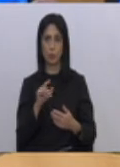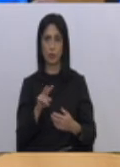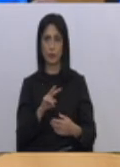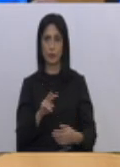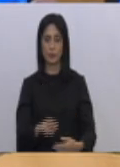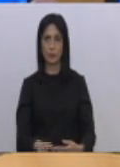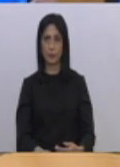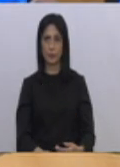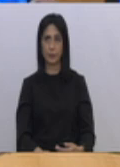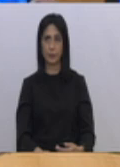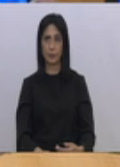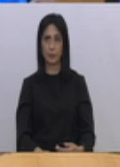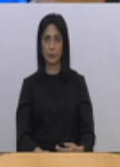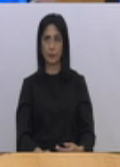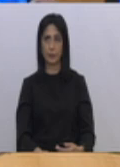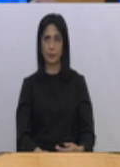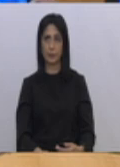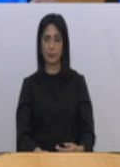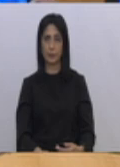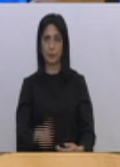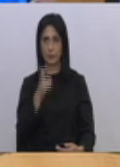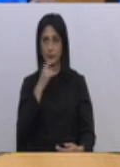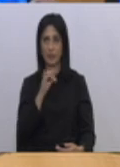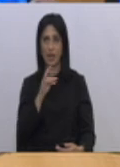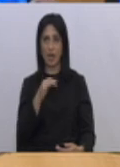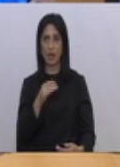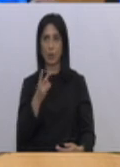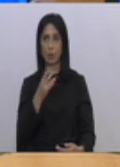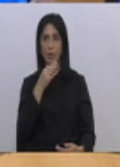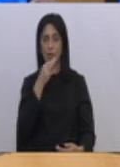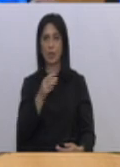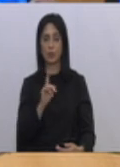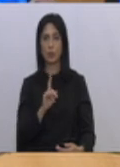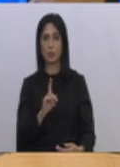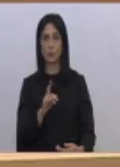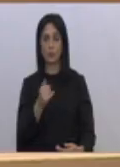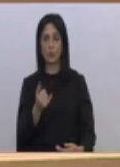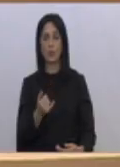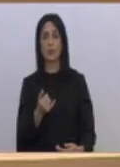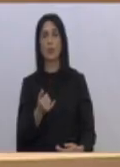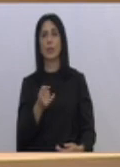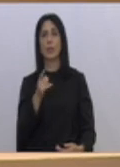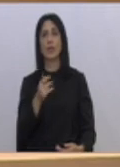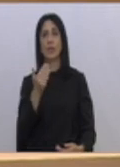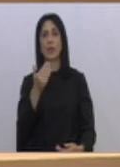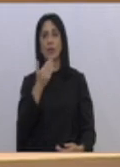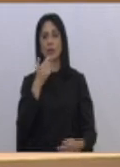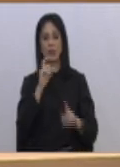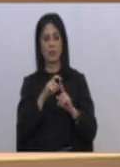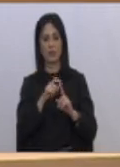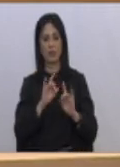ექნება დამაზუსტებელი შეკითხვა ბატონ ირაკლი უნდა გითხრათ რომ დღეს თქვენ თქვენი რიტორიკით